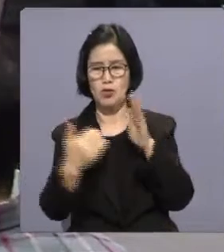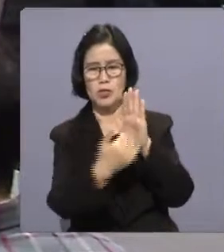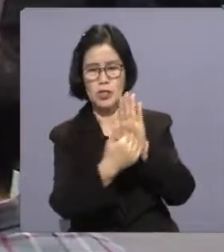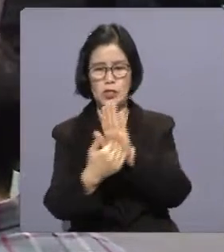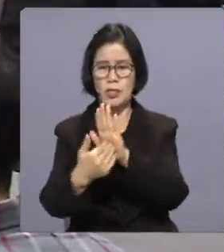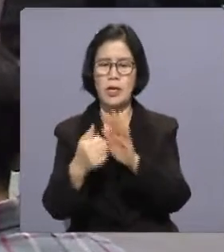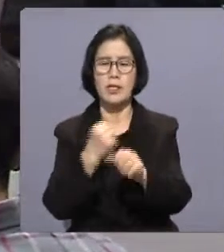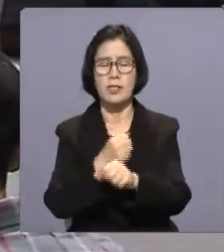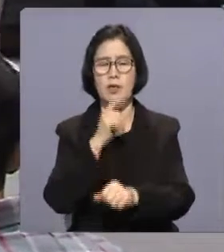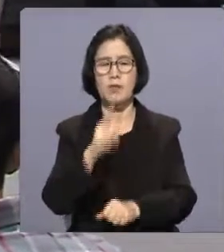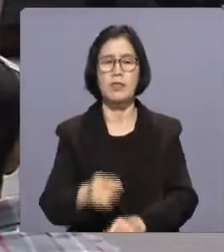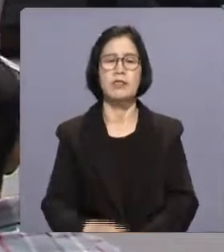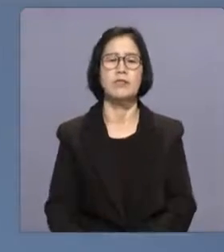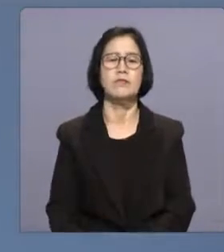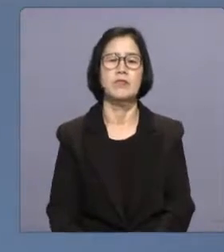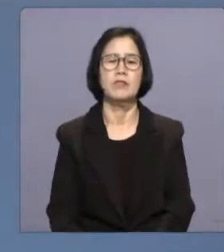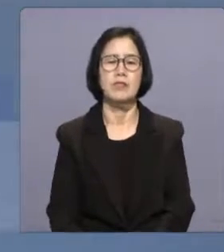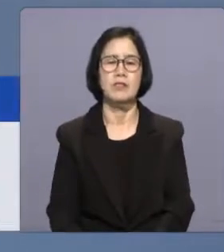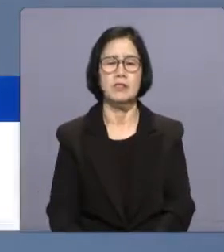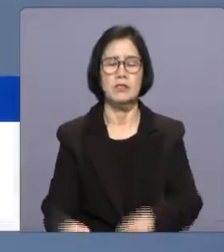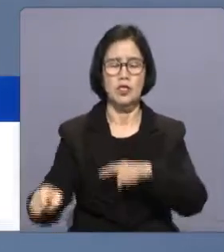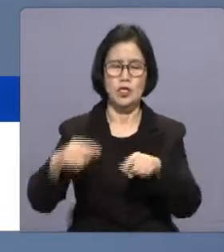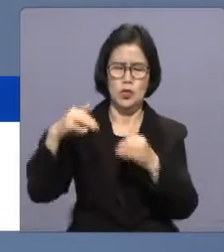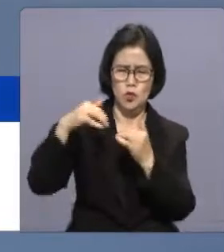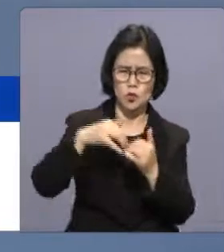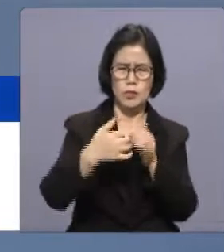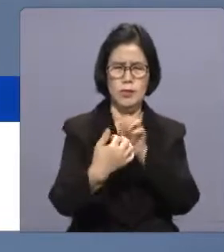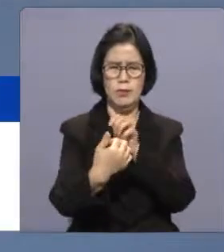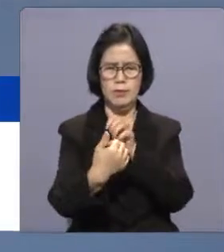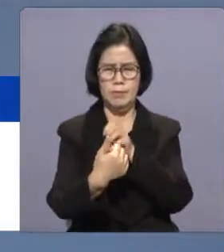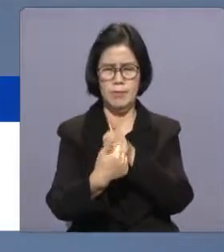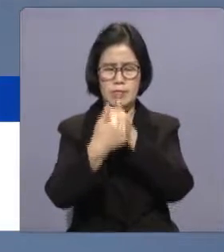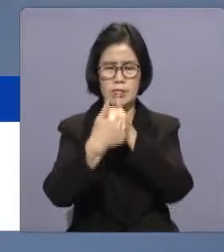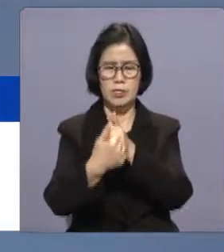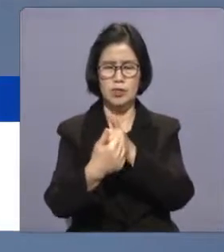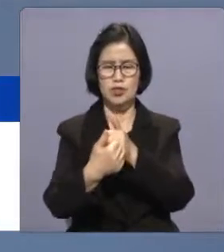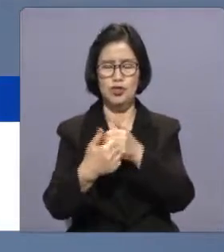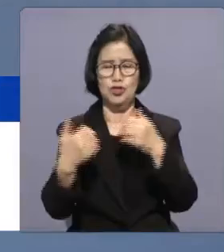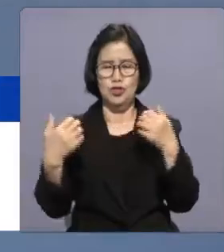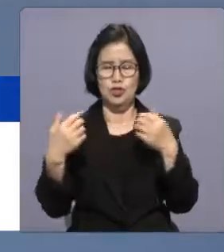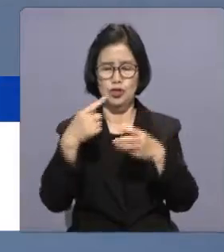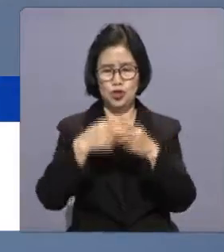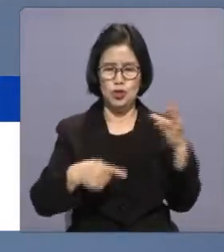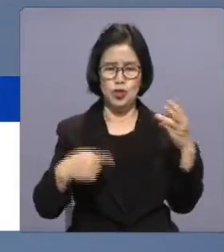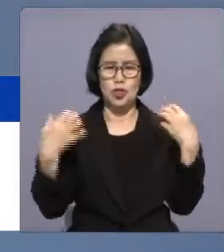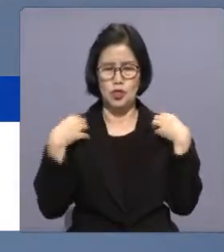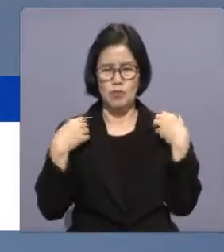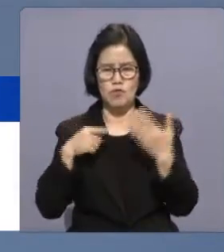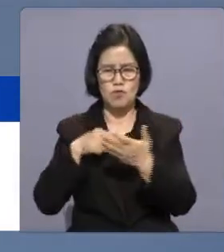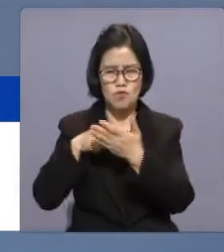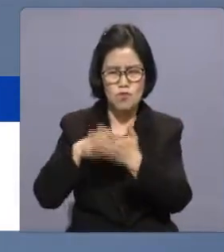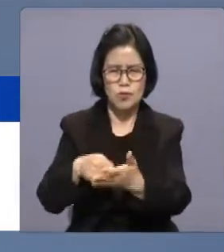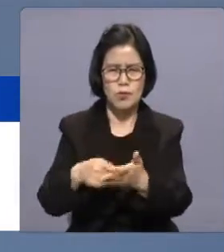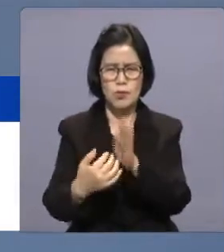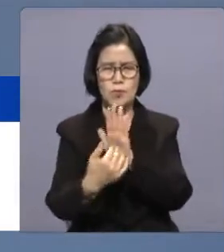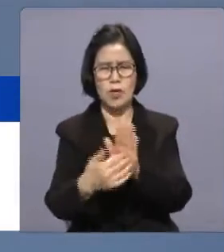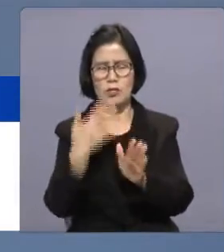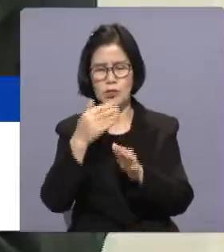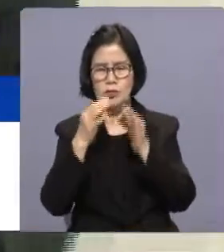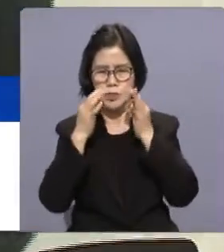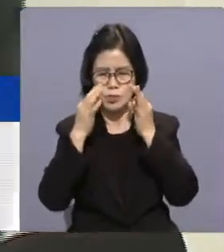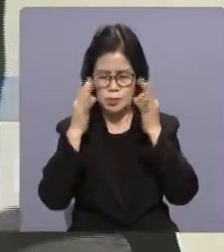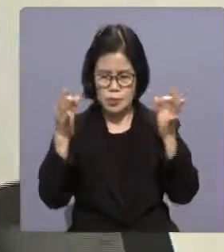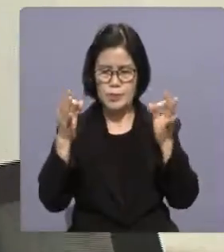견제하겠다고 강조했습니다. 정치 공세에 맞서서 윤석열 정부의 독선과 독주를 막을 수 있는 최선 노력을